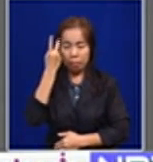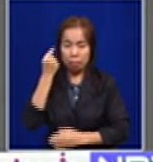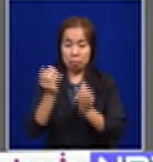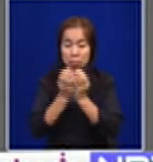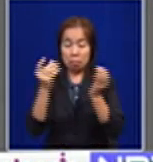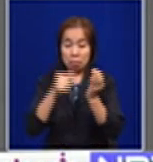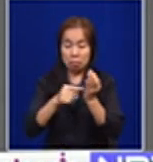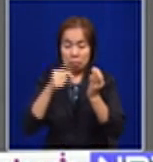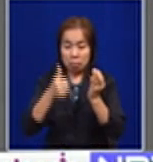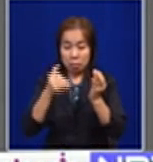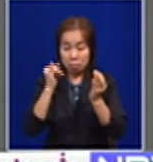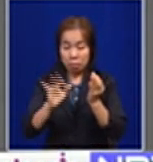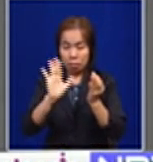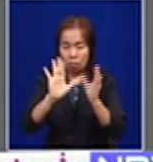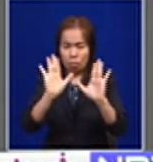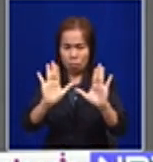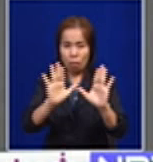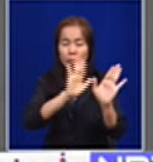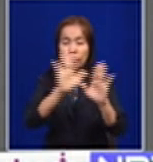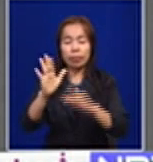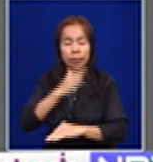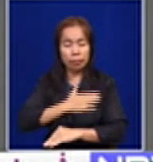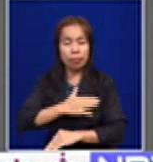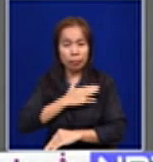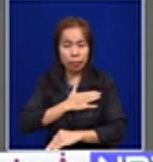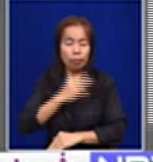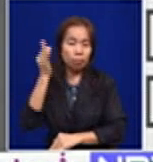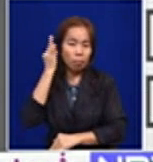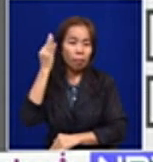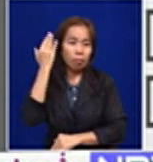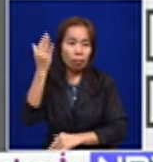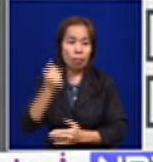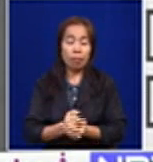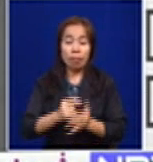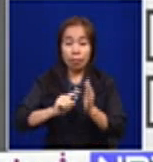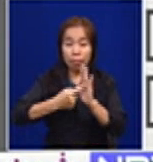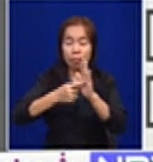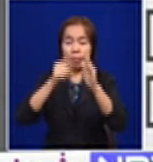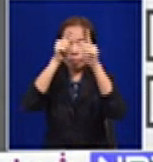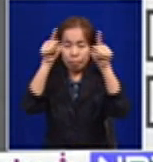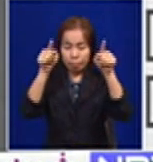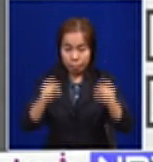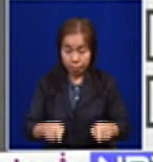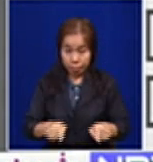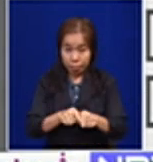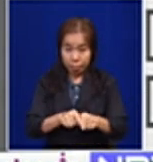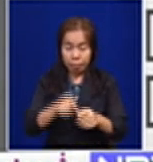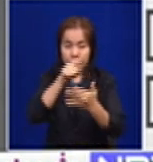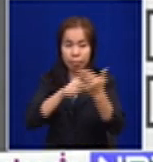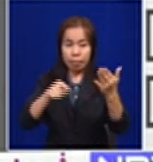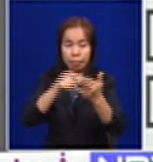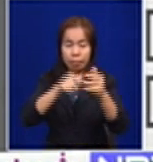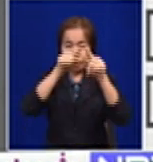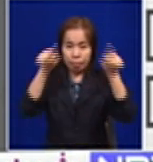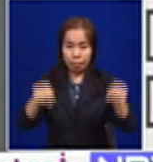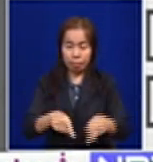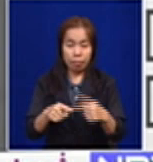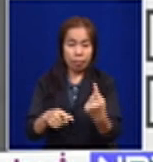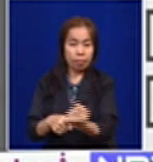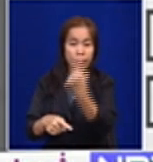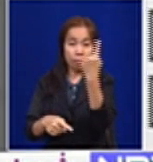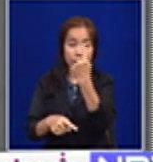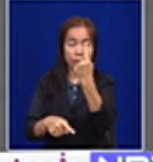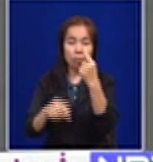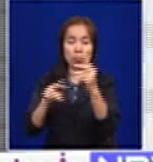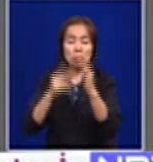แย่ขอให้ลองฟังข้อเท็จจริงกันก่อนเรื่องเลือกตั้งแบบแบ่งสรรปันส่วนที่ใช้บัตรเลือกตั้งใบเดียวที่ถูกกล่าวหาว่า